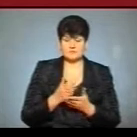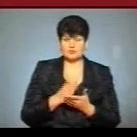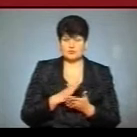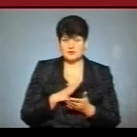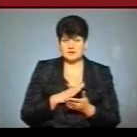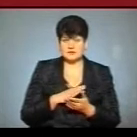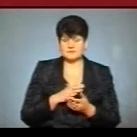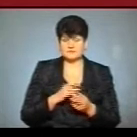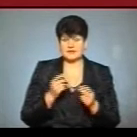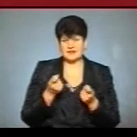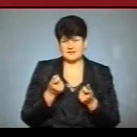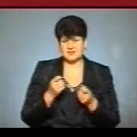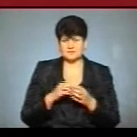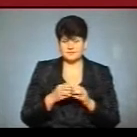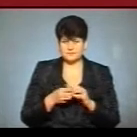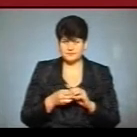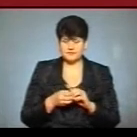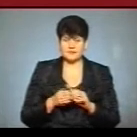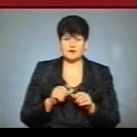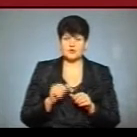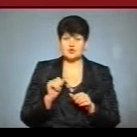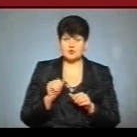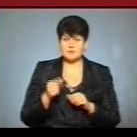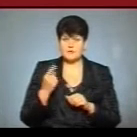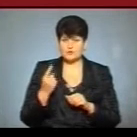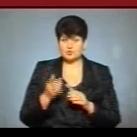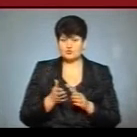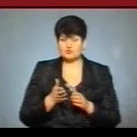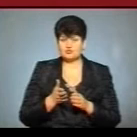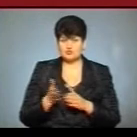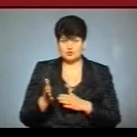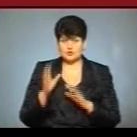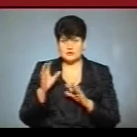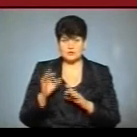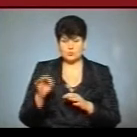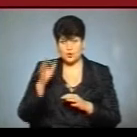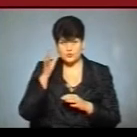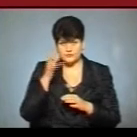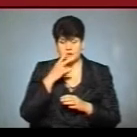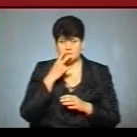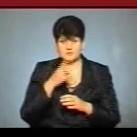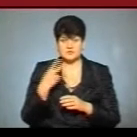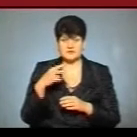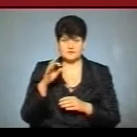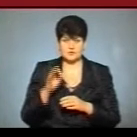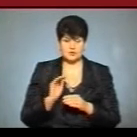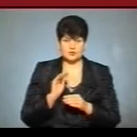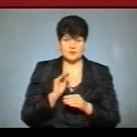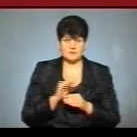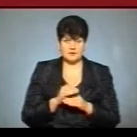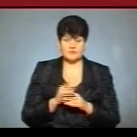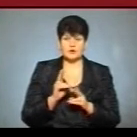юридична колізія, зокрема, по одну сторону закон про освіту, який передбачає 20% доплату вчителям,